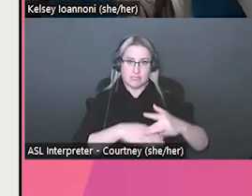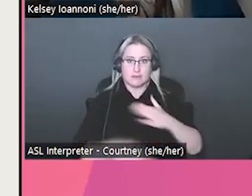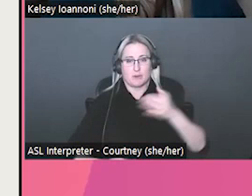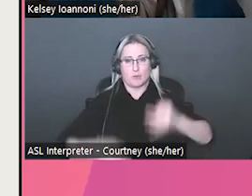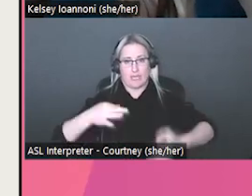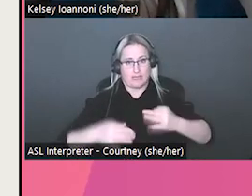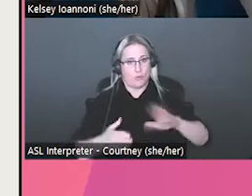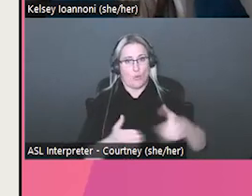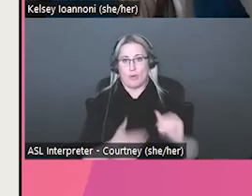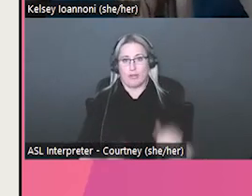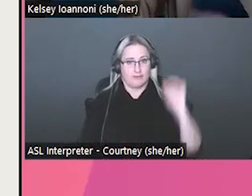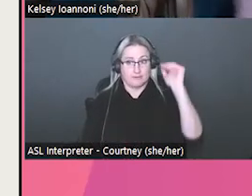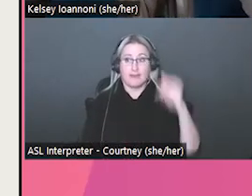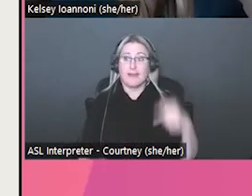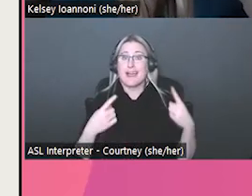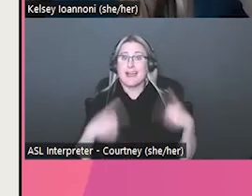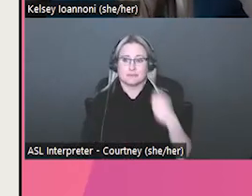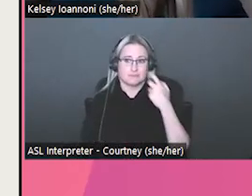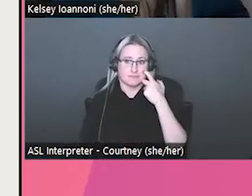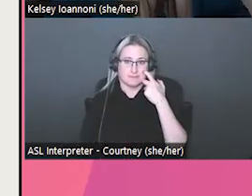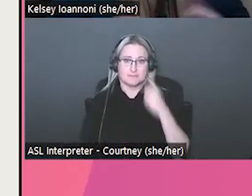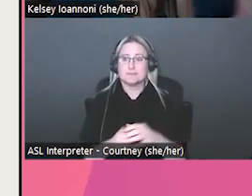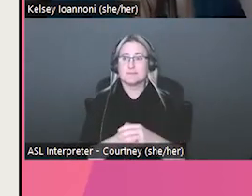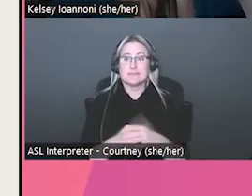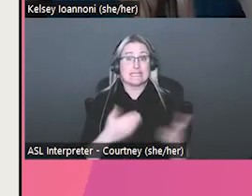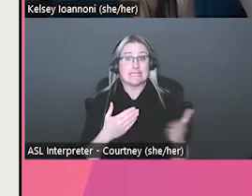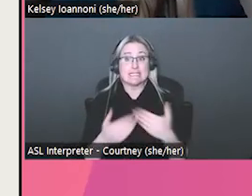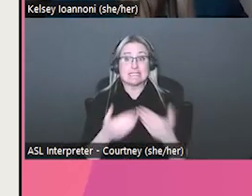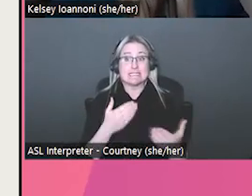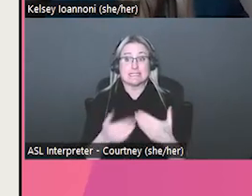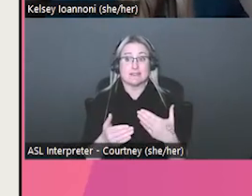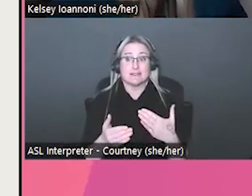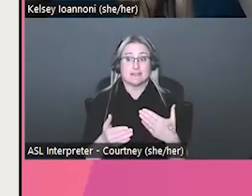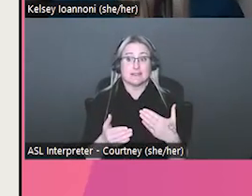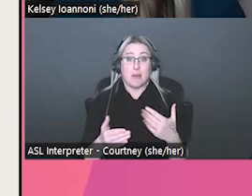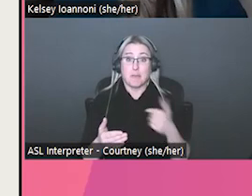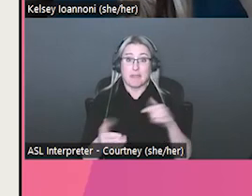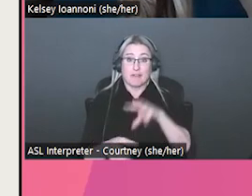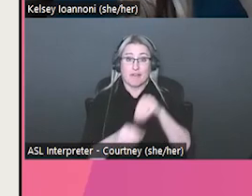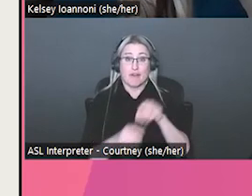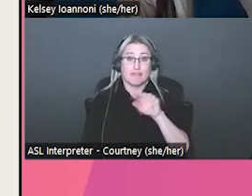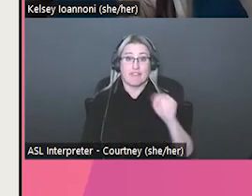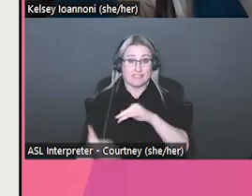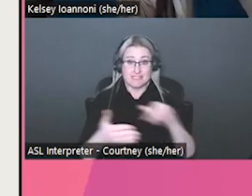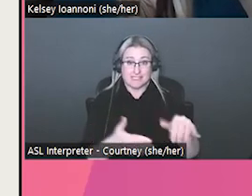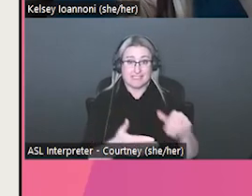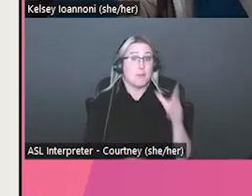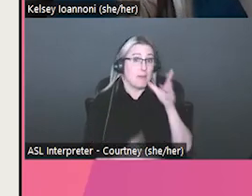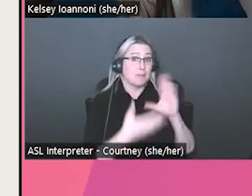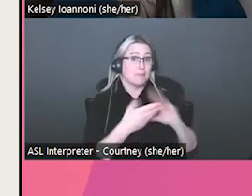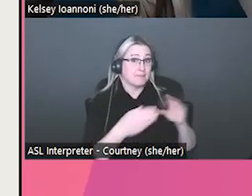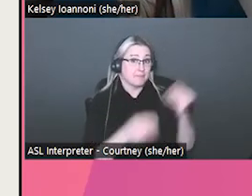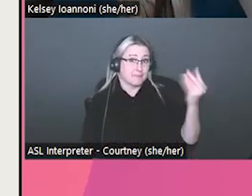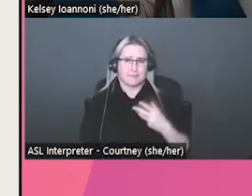mère en a toujours été obsédée. Et il n'y a pas très longtemps, malgré le fait que